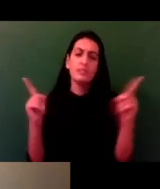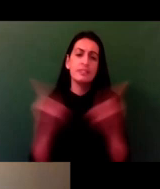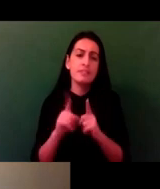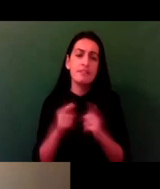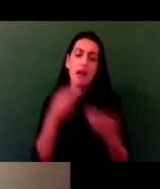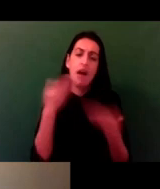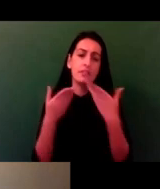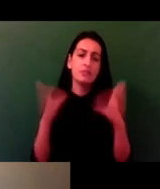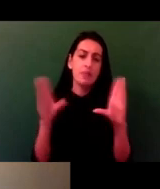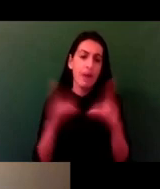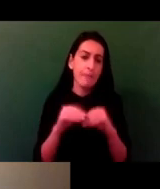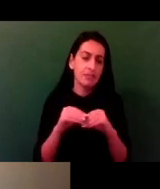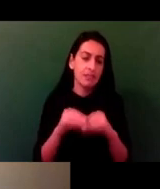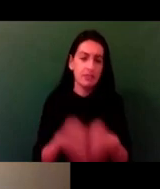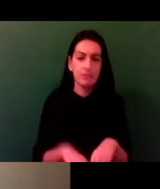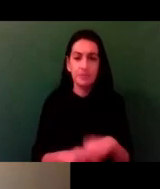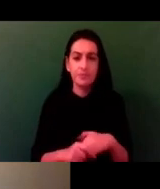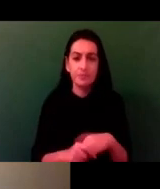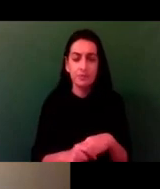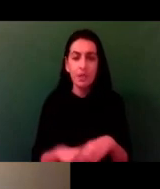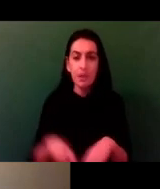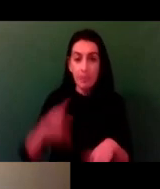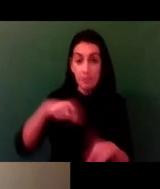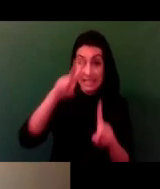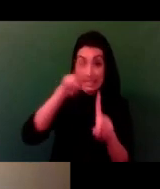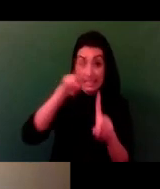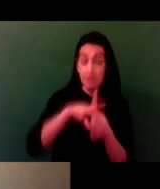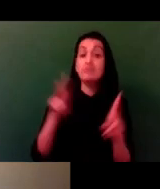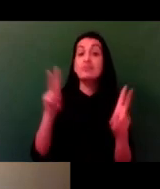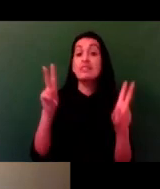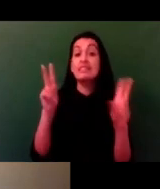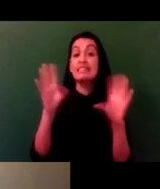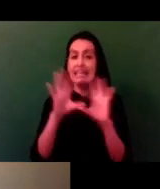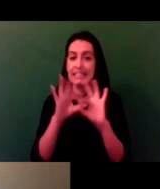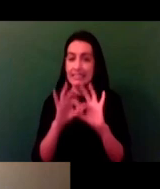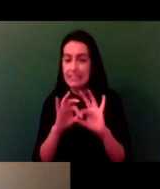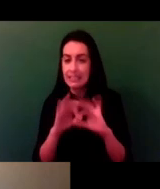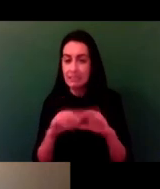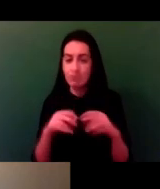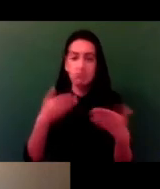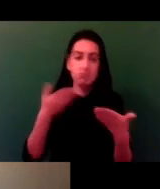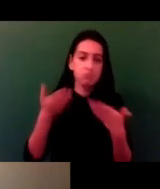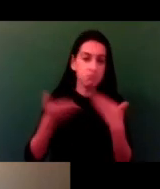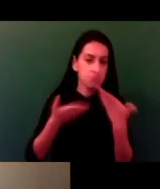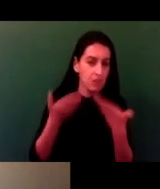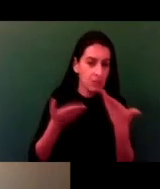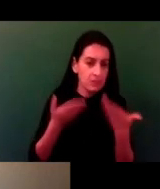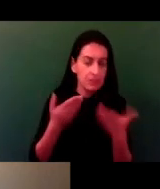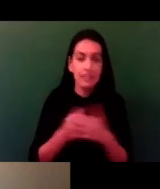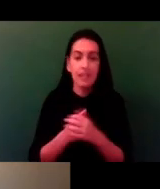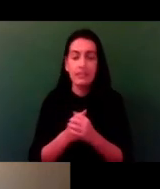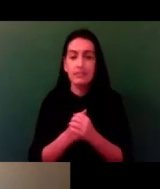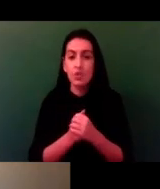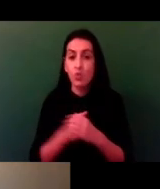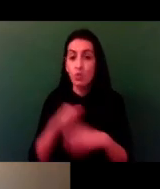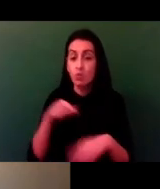katılımcılık üzerine konuşurken bu katılımcılığı sağlayamamamız şu anda tam tersine çok dar bir çevrede kalmamız gelmişti. Bir